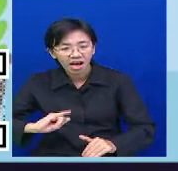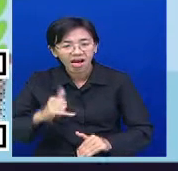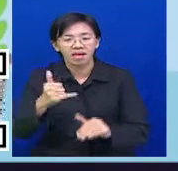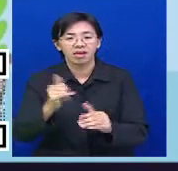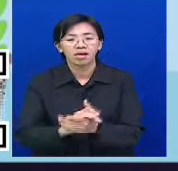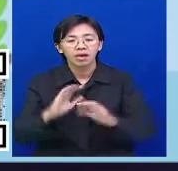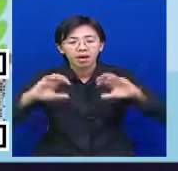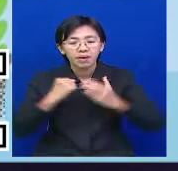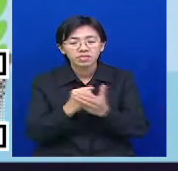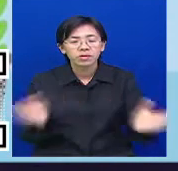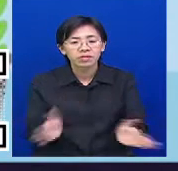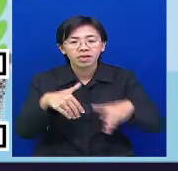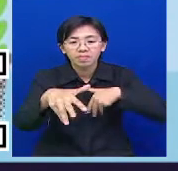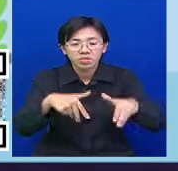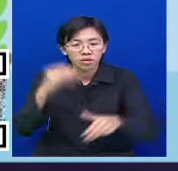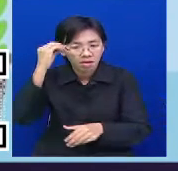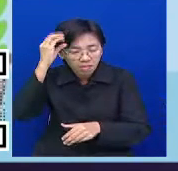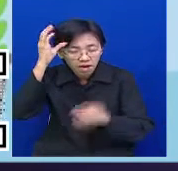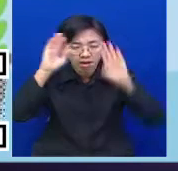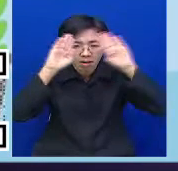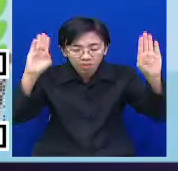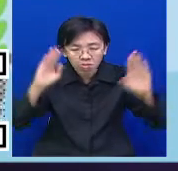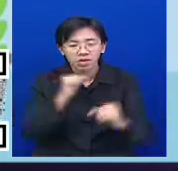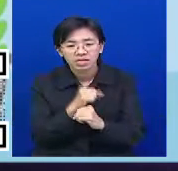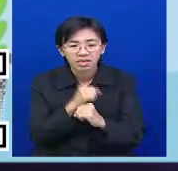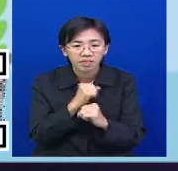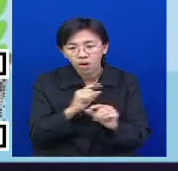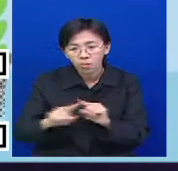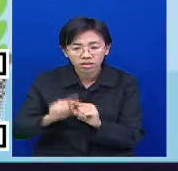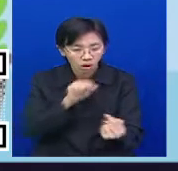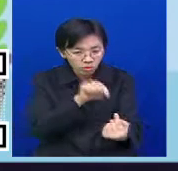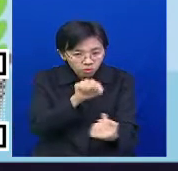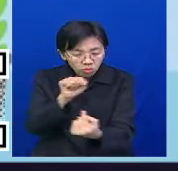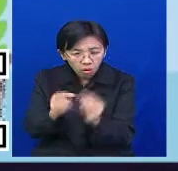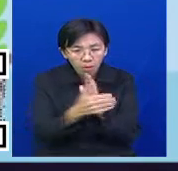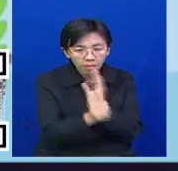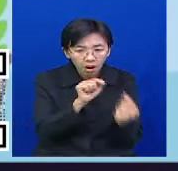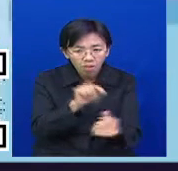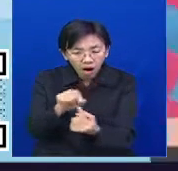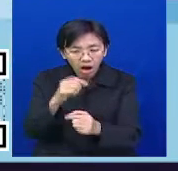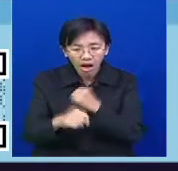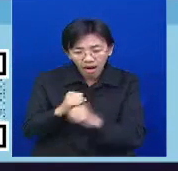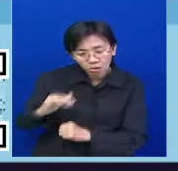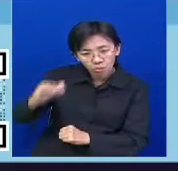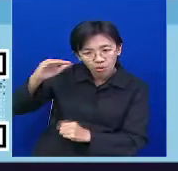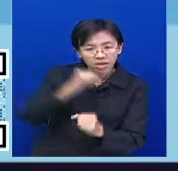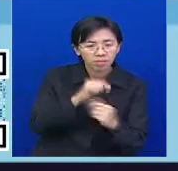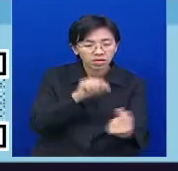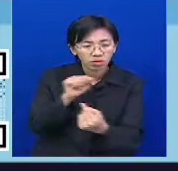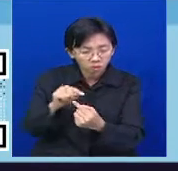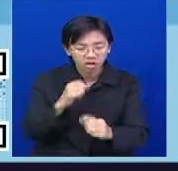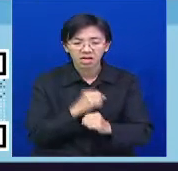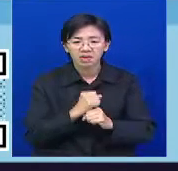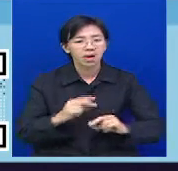ยรัฐจะพัฒนาประชาชนให้มีความรู้ความสามารถในการทำงานตามความถนัด ศักยภาพและวัยสามารถพึ่งพาตัวเอง